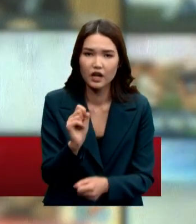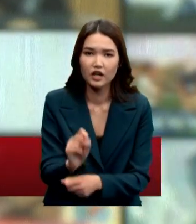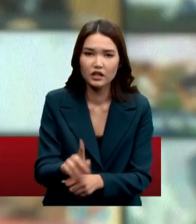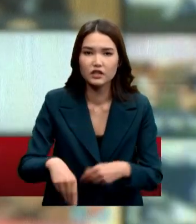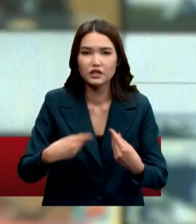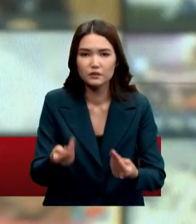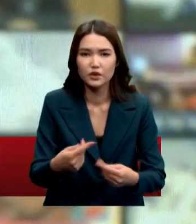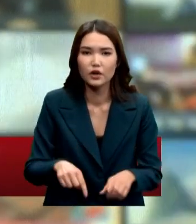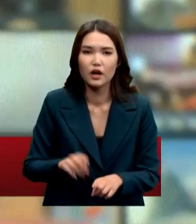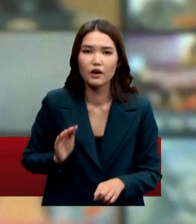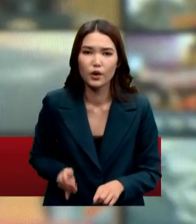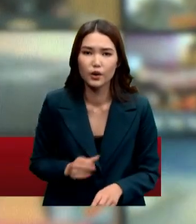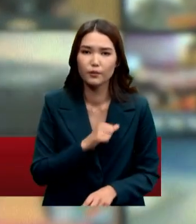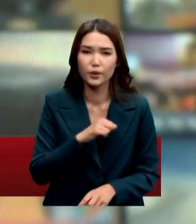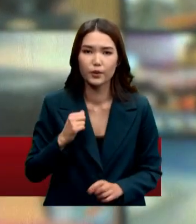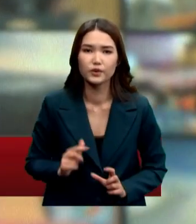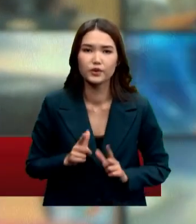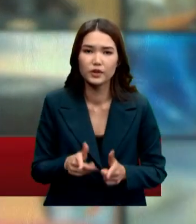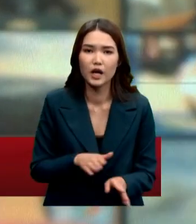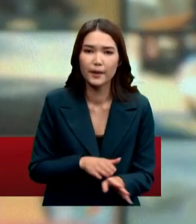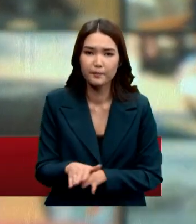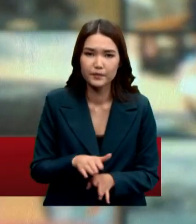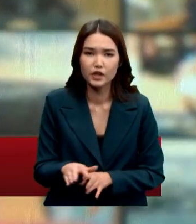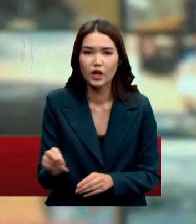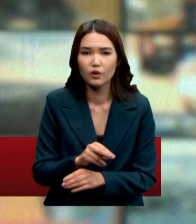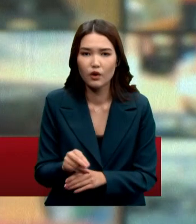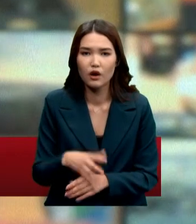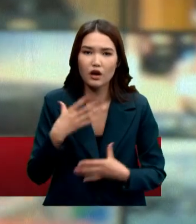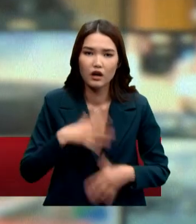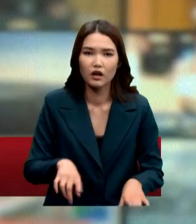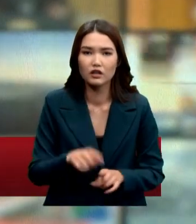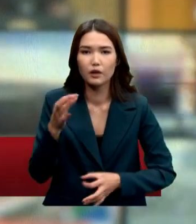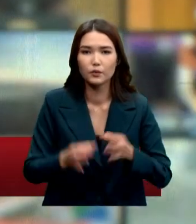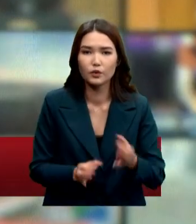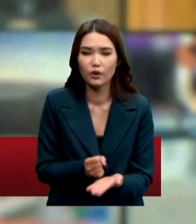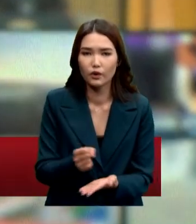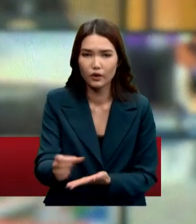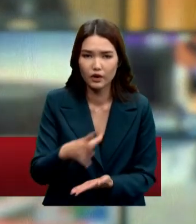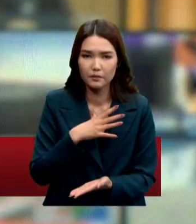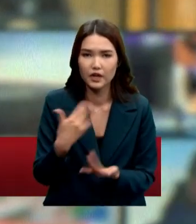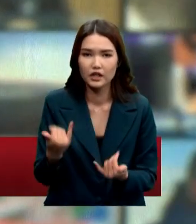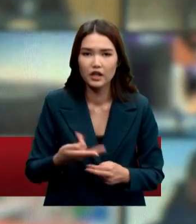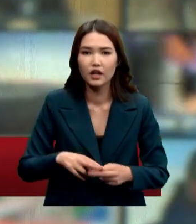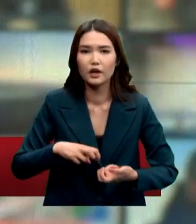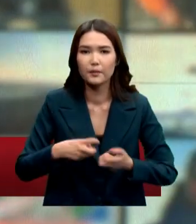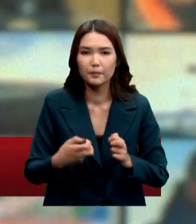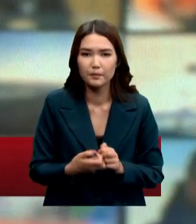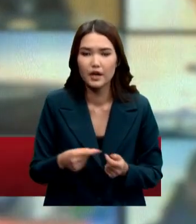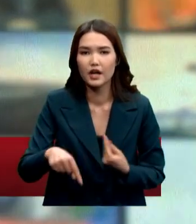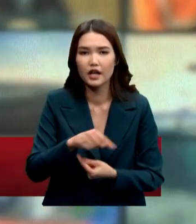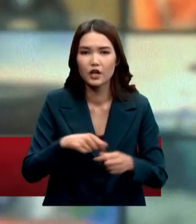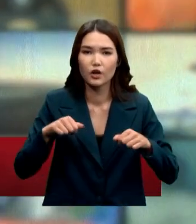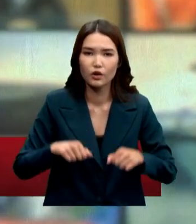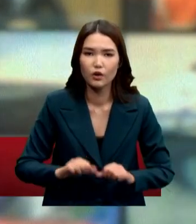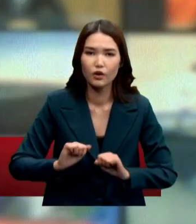беруші болса, компания өзіне жүктелген міндетті жөнді орындамады деп сотқа жүгінген. Даулы мәселе бүгін кәсіпкерлердің құқығын